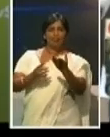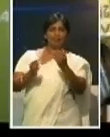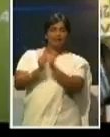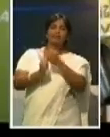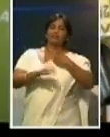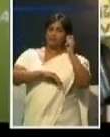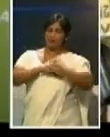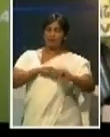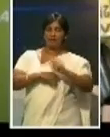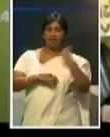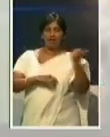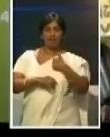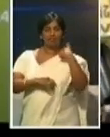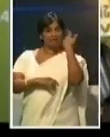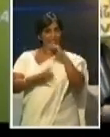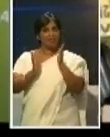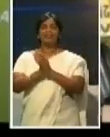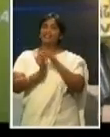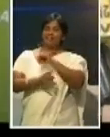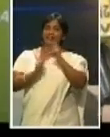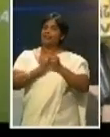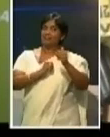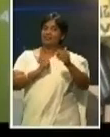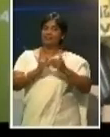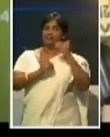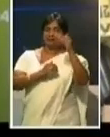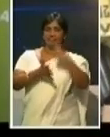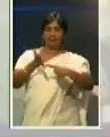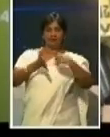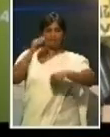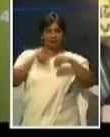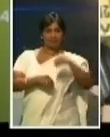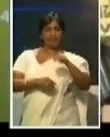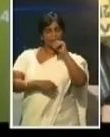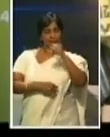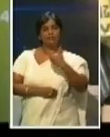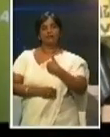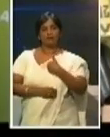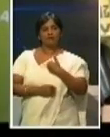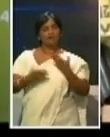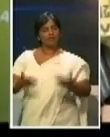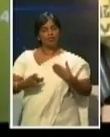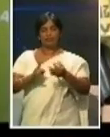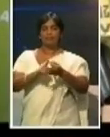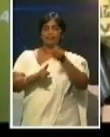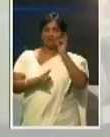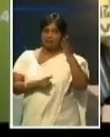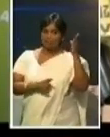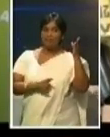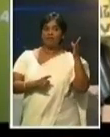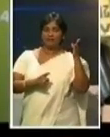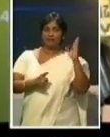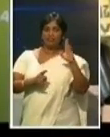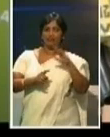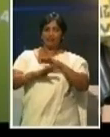සකස් කරනවා. නව මුහුණුවරකින් අපි යන්න ඕනි ඉස්සරහා මැතිවරණයකට. ඇත්තරම මම වර්තමාන ජනාධිපතිතුමාට